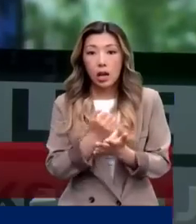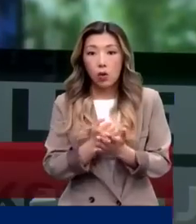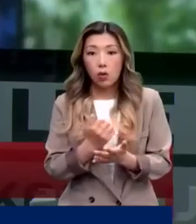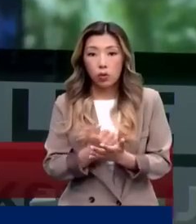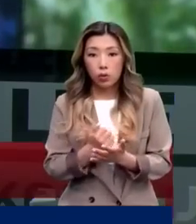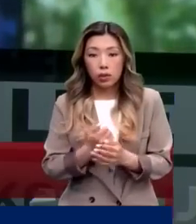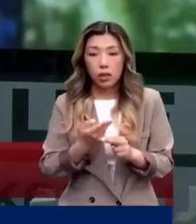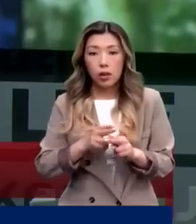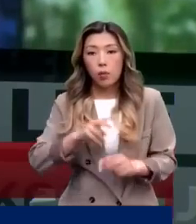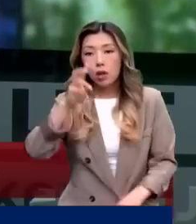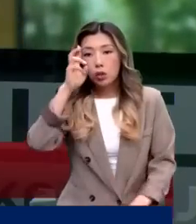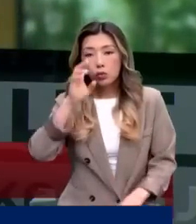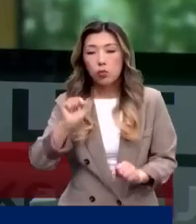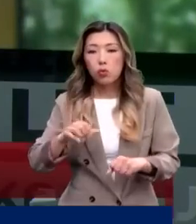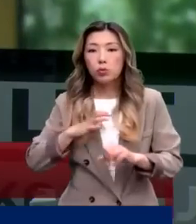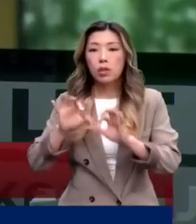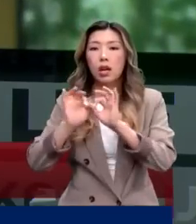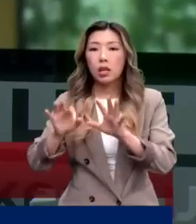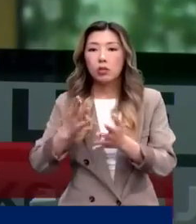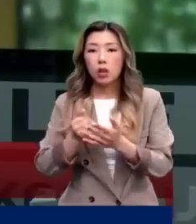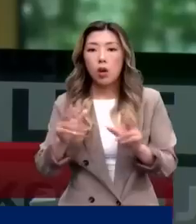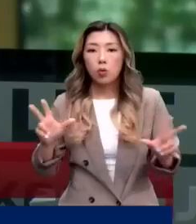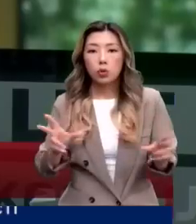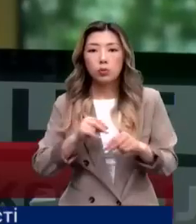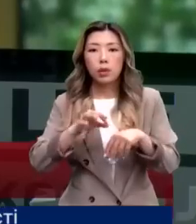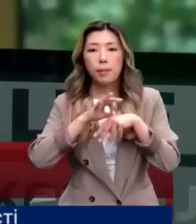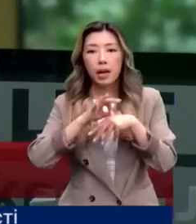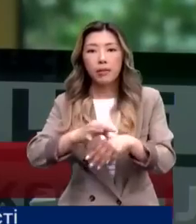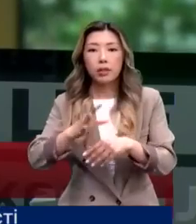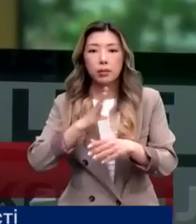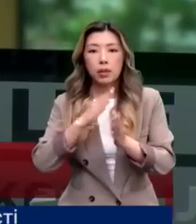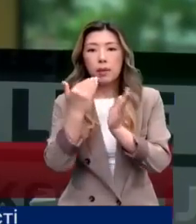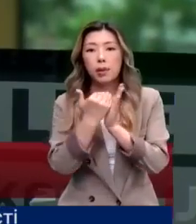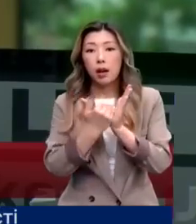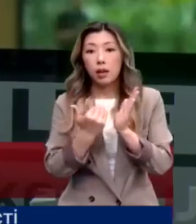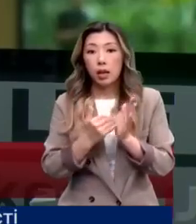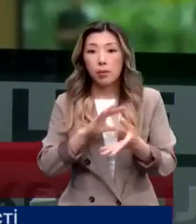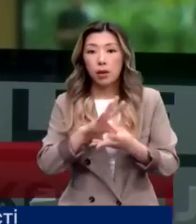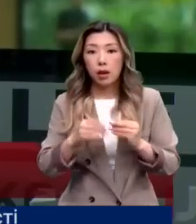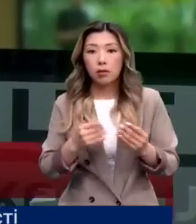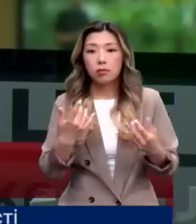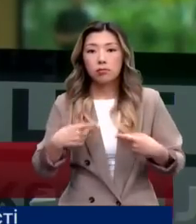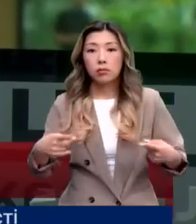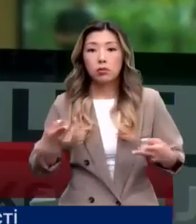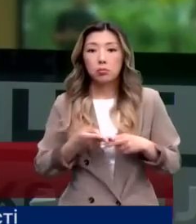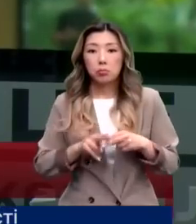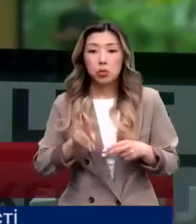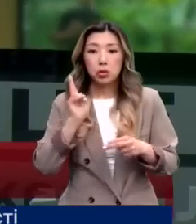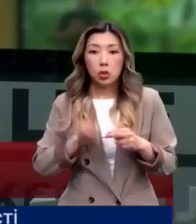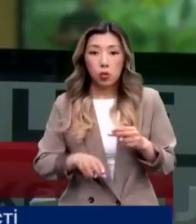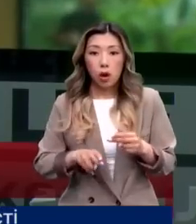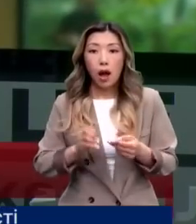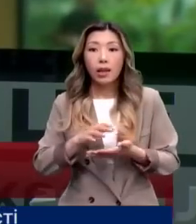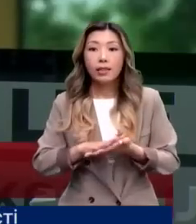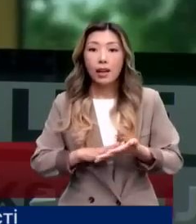что госорганы отчитаются об успешных проведенных вот этих мероприятиях в рамках программы. И на этом, собственно, дело закончится. Что